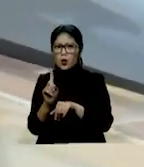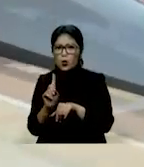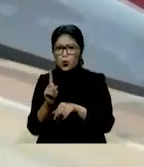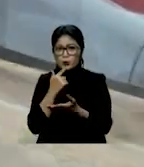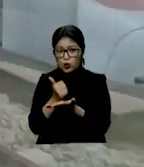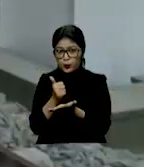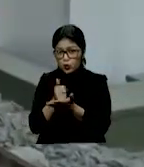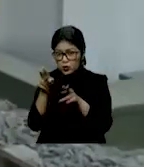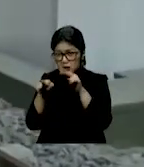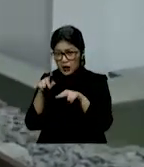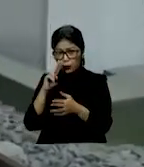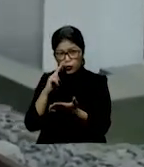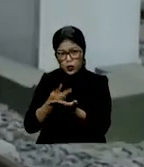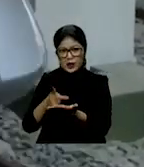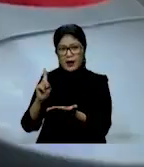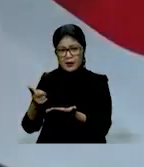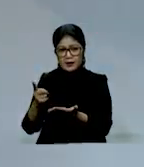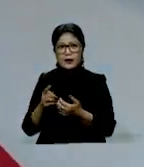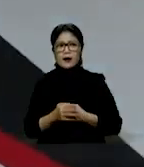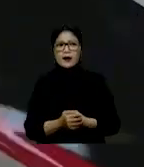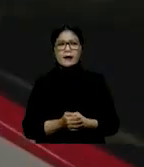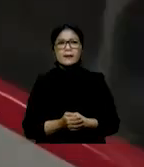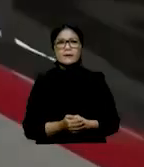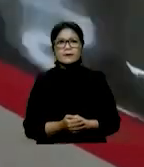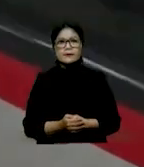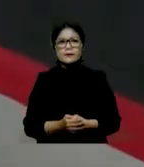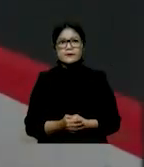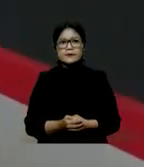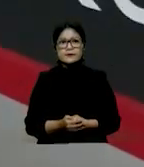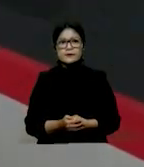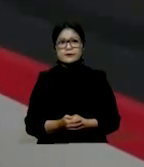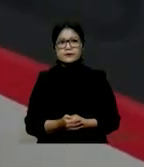Dari Jakarta, Rani Sanjaya, iNews, melaporkan.